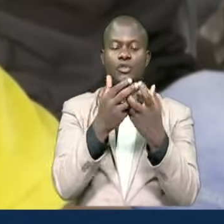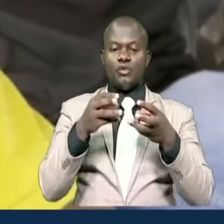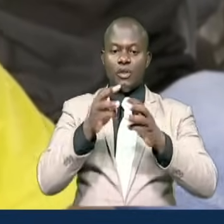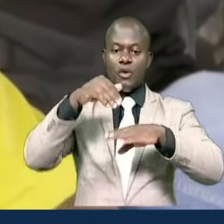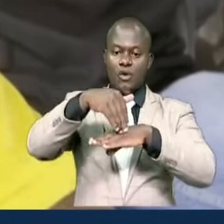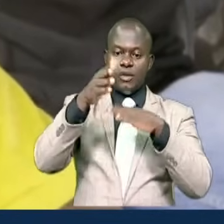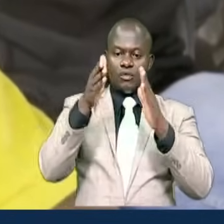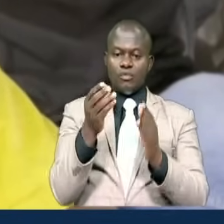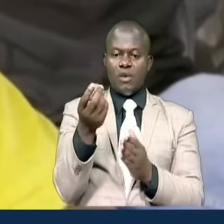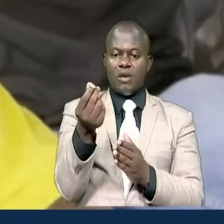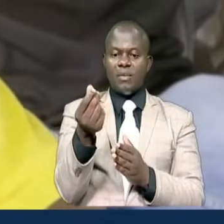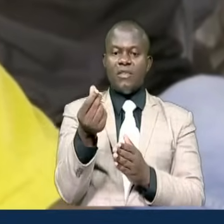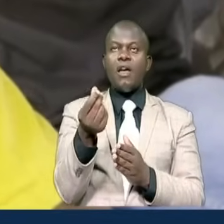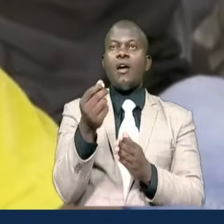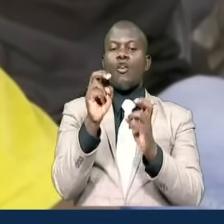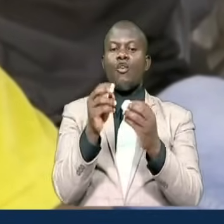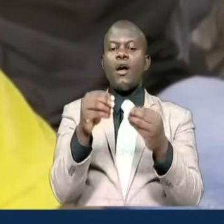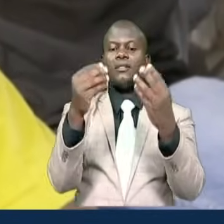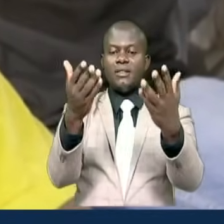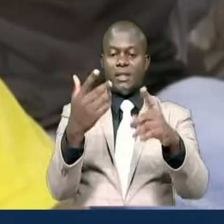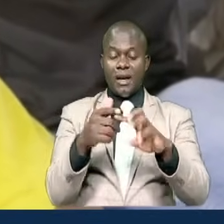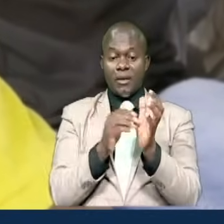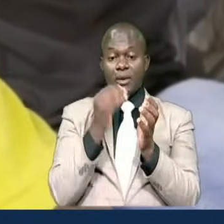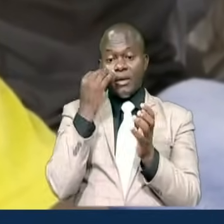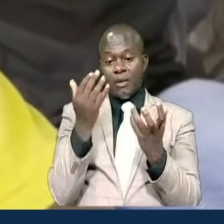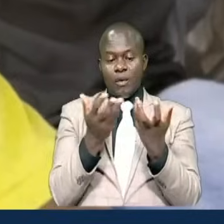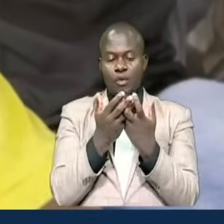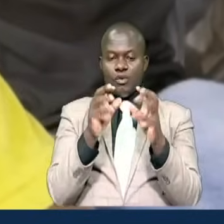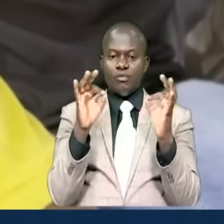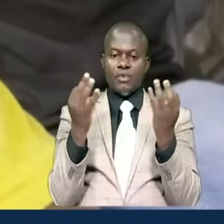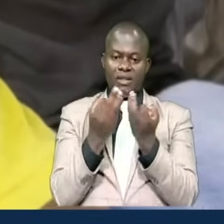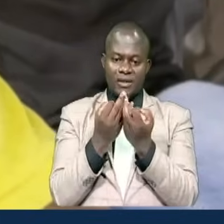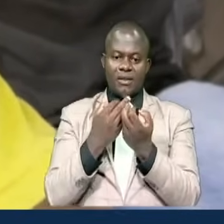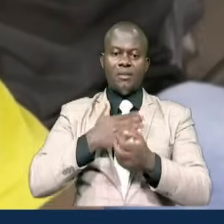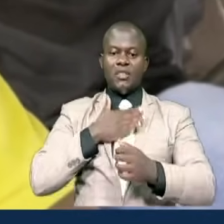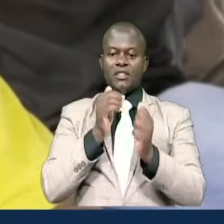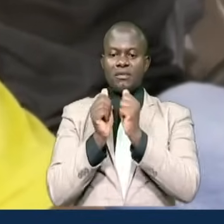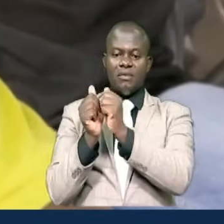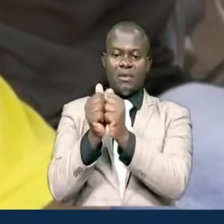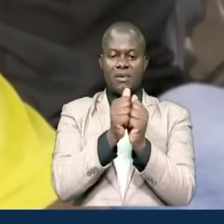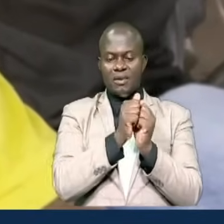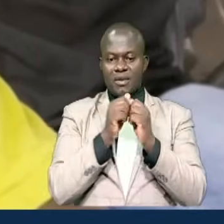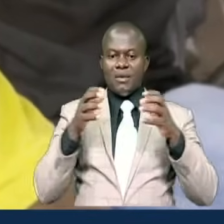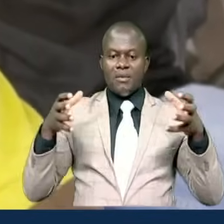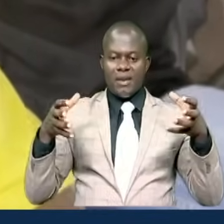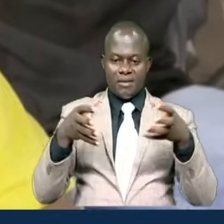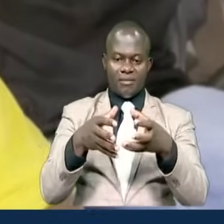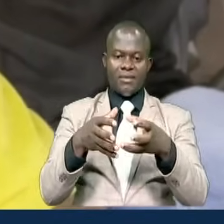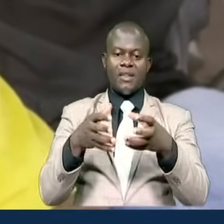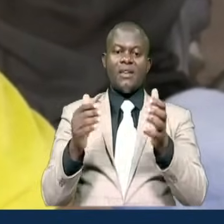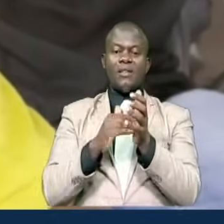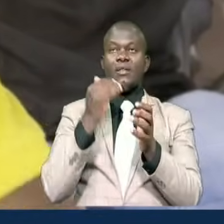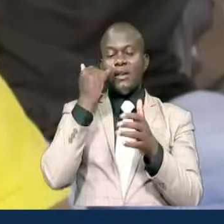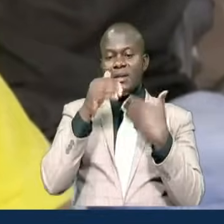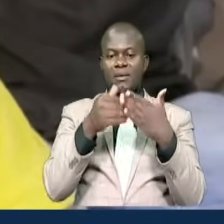umuntu amafaranga ngo akira ariko iyo wahuye n'umuryango murishimana mugatarama byaba na